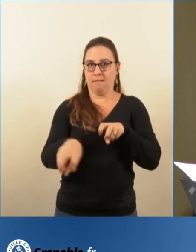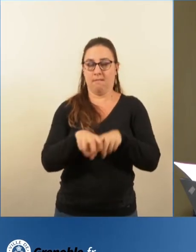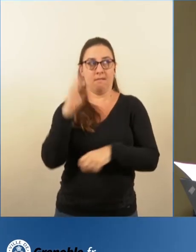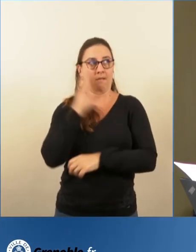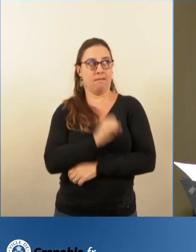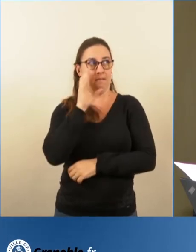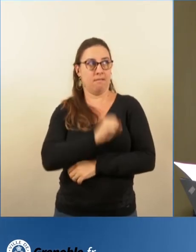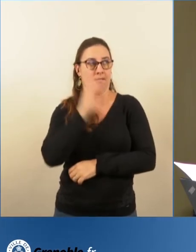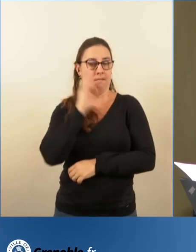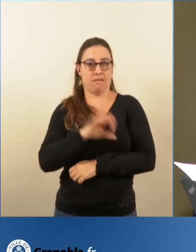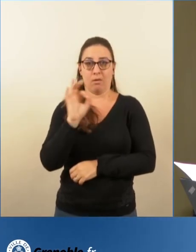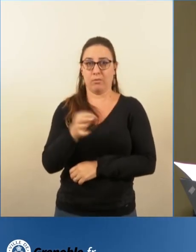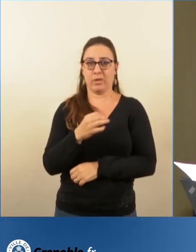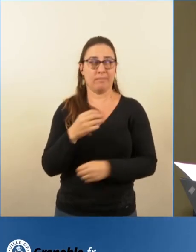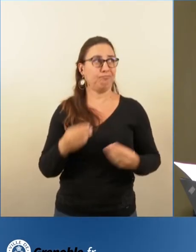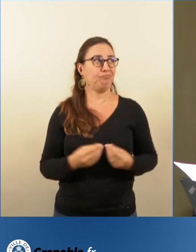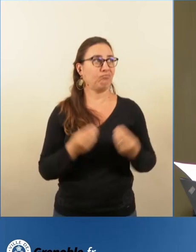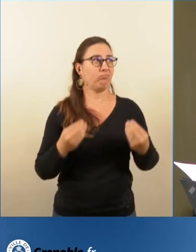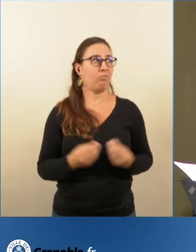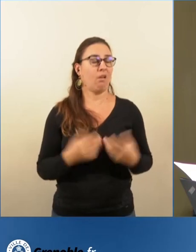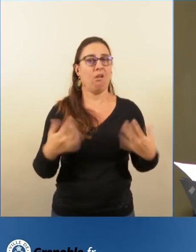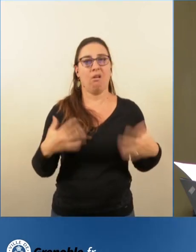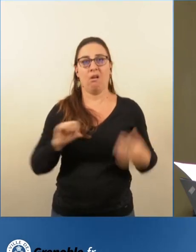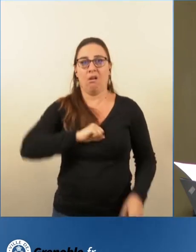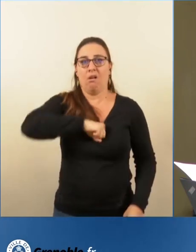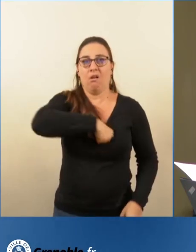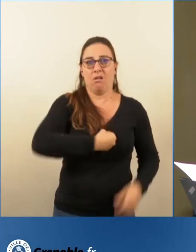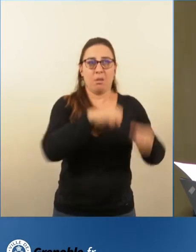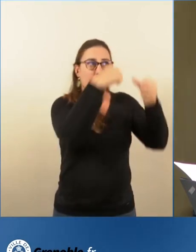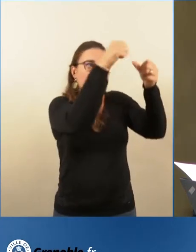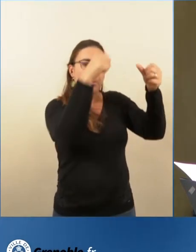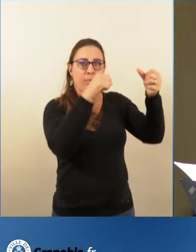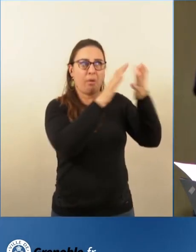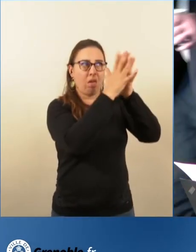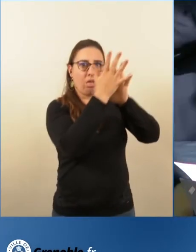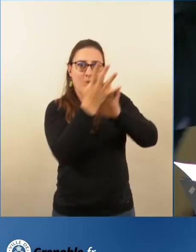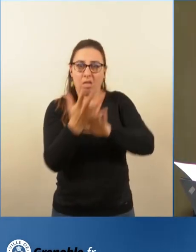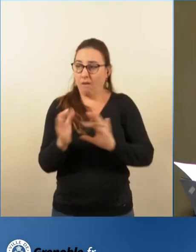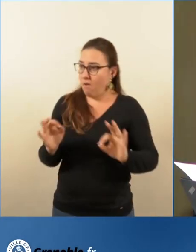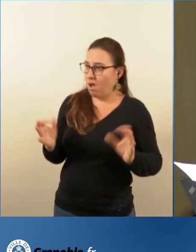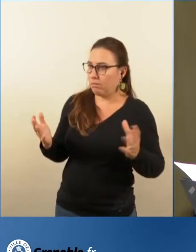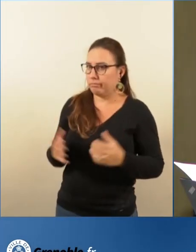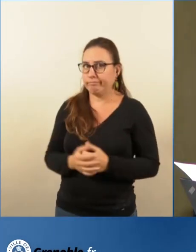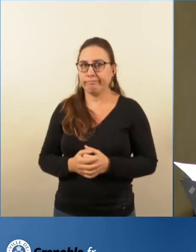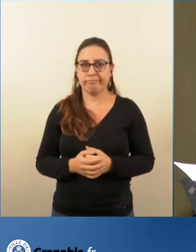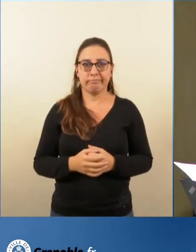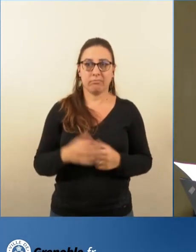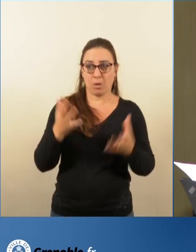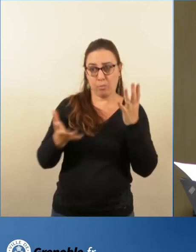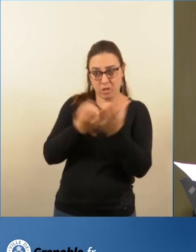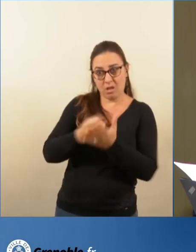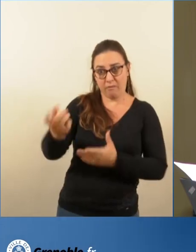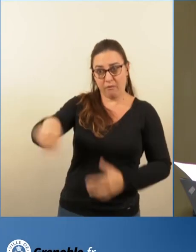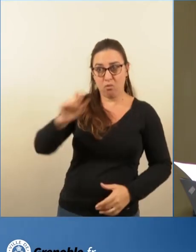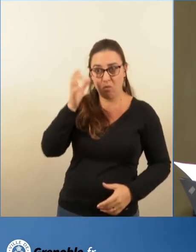malheureusement qu'elle est l'ensemble de ces mosaïques se détériorent voilà si notre message peut être